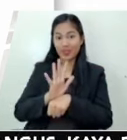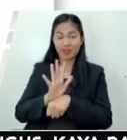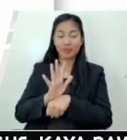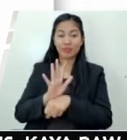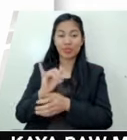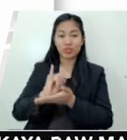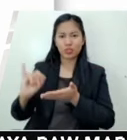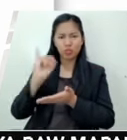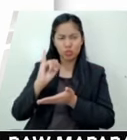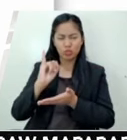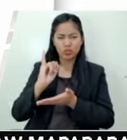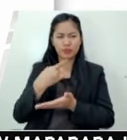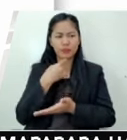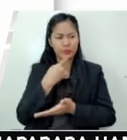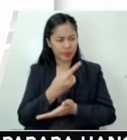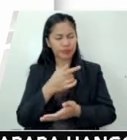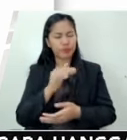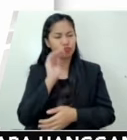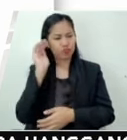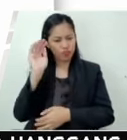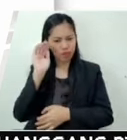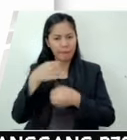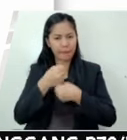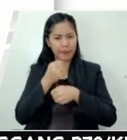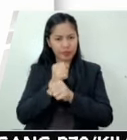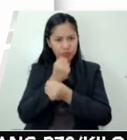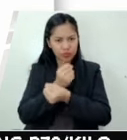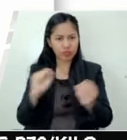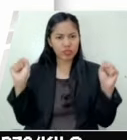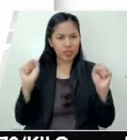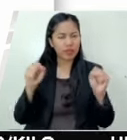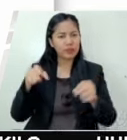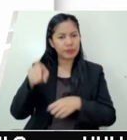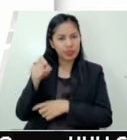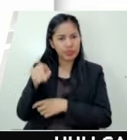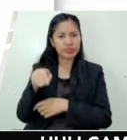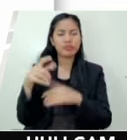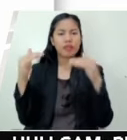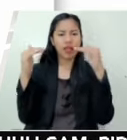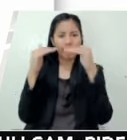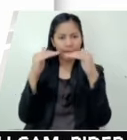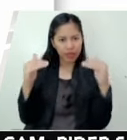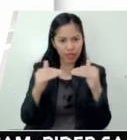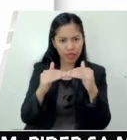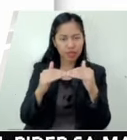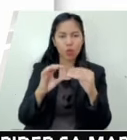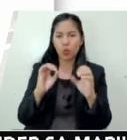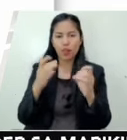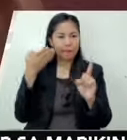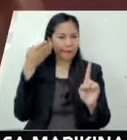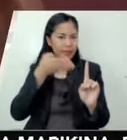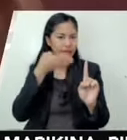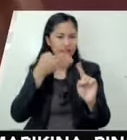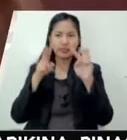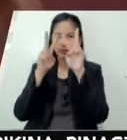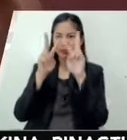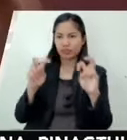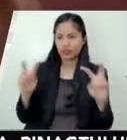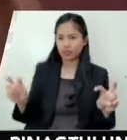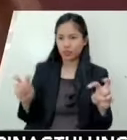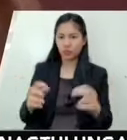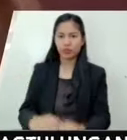siya ay palayain at magpatupad ang mga otoridad ng patas at walang kinikilingang investigasyon. Case of